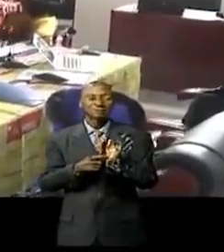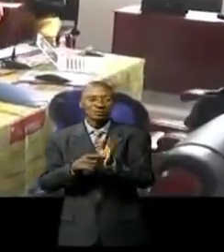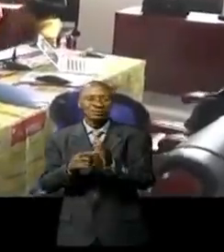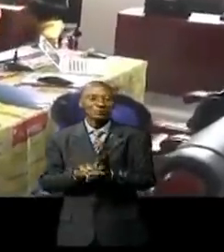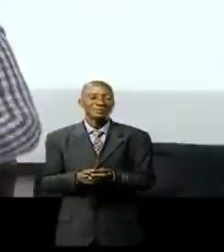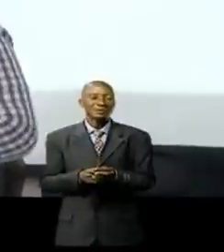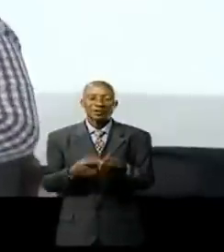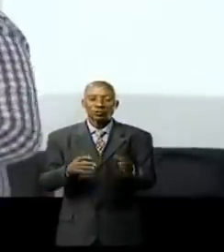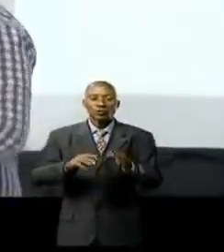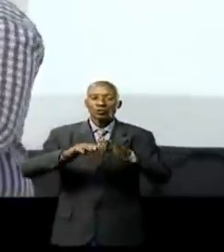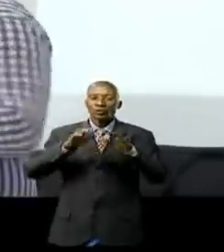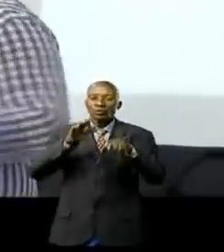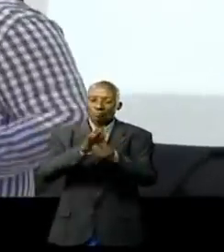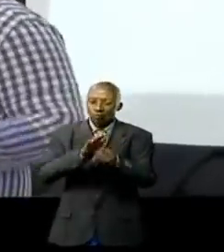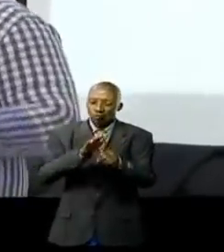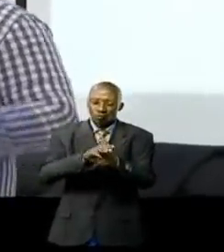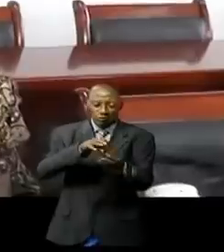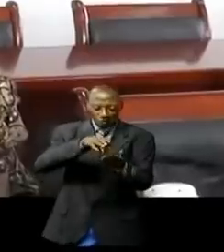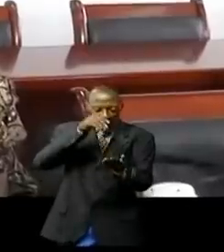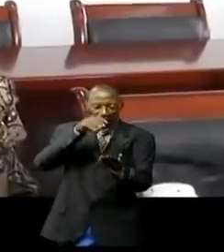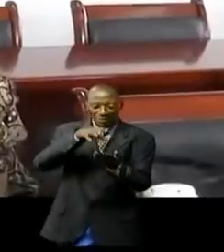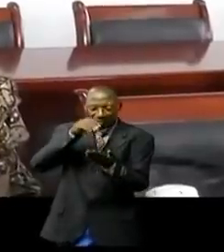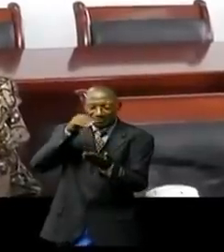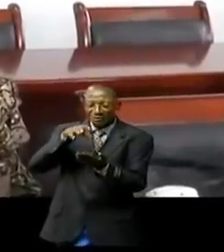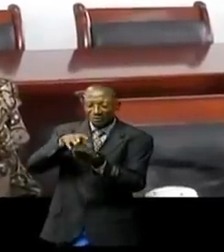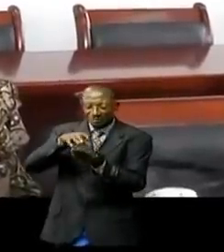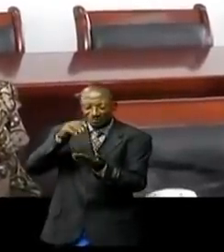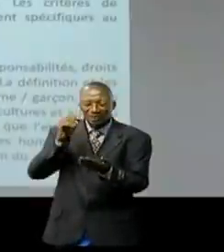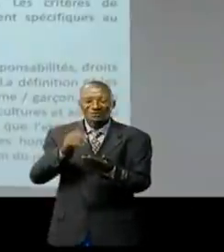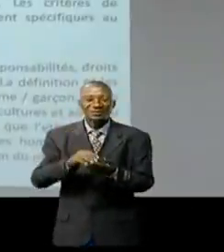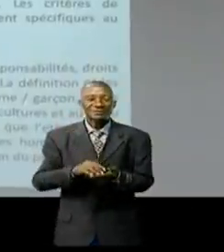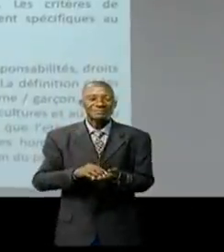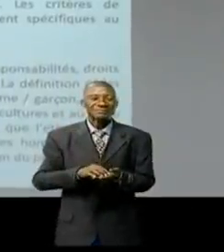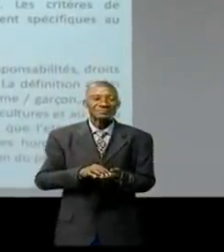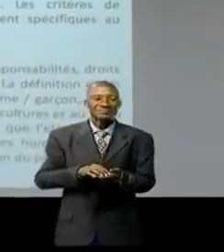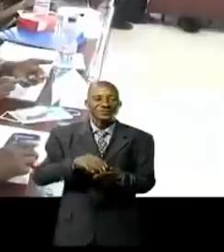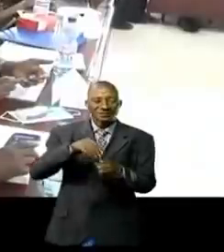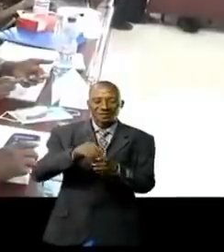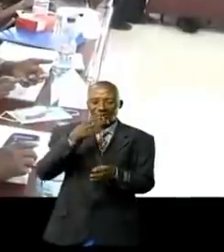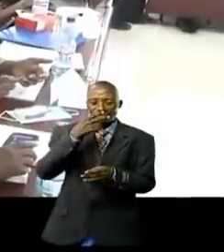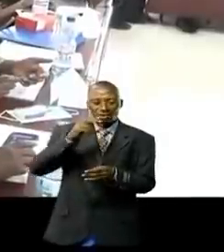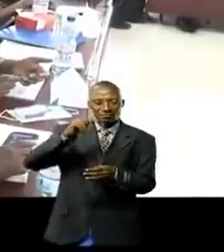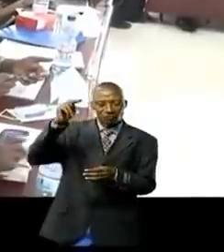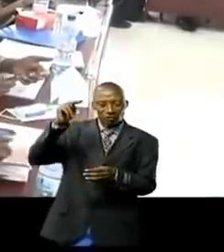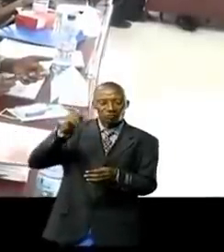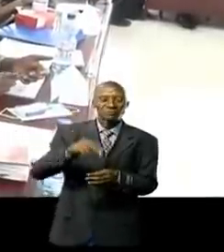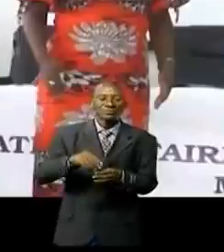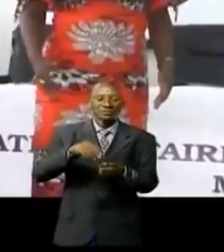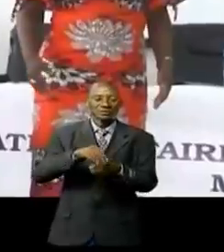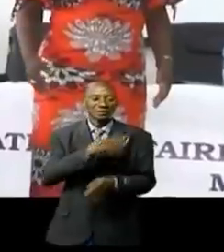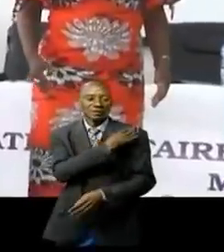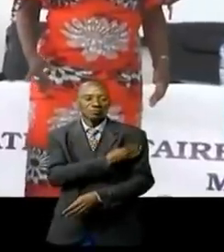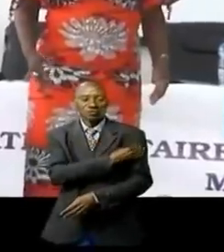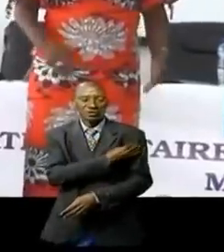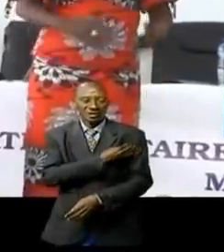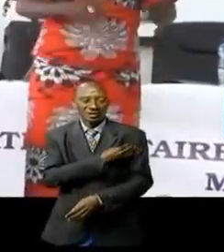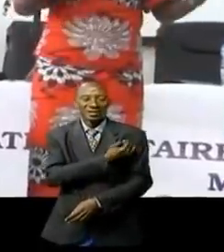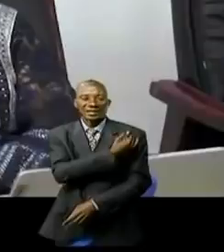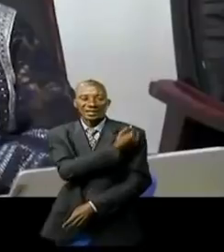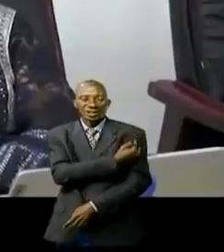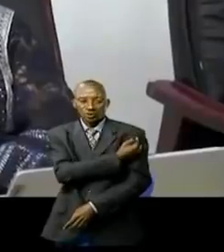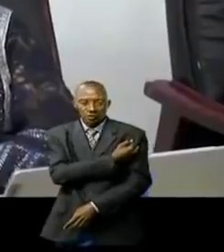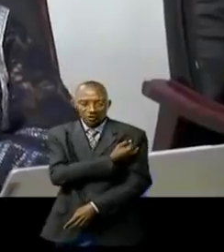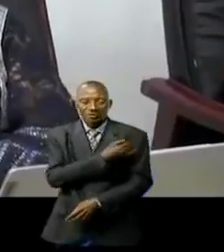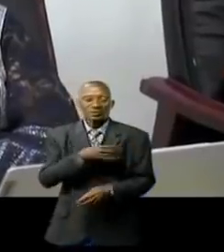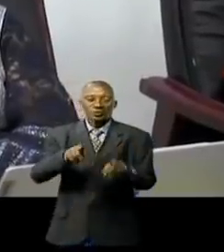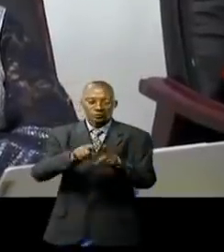ont été menées dans trois zones, à Goma et Kichanga au Nord Kivu, à Bunia, à Lituri et à